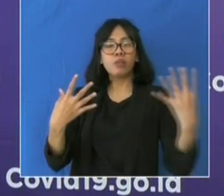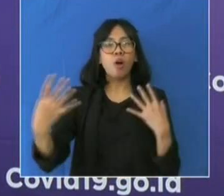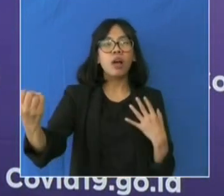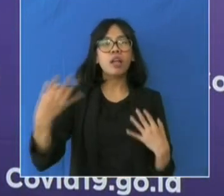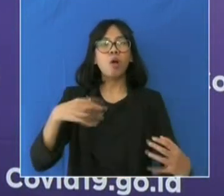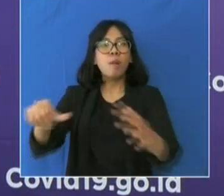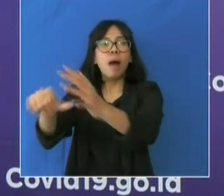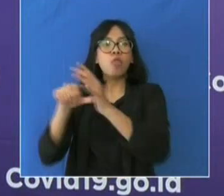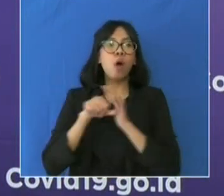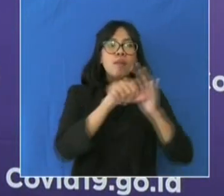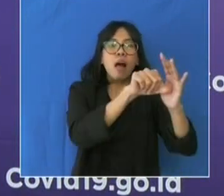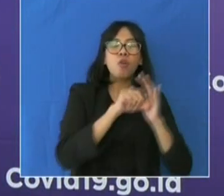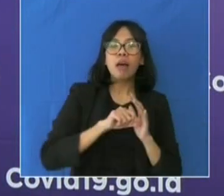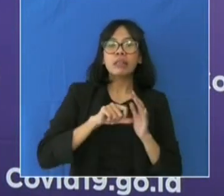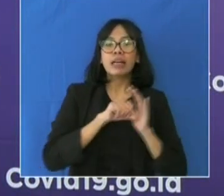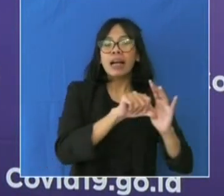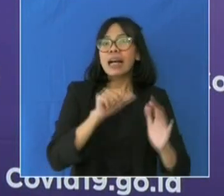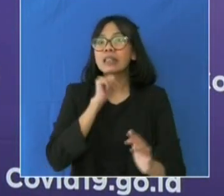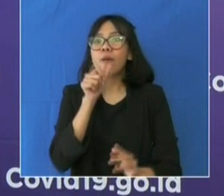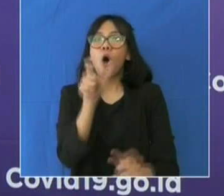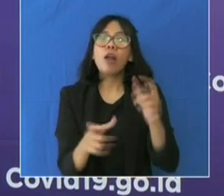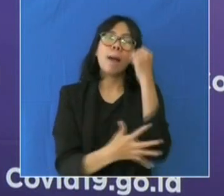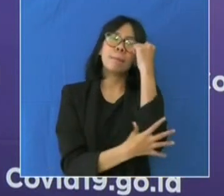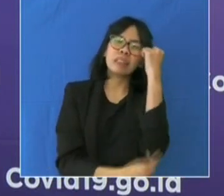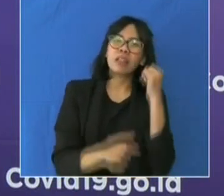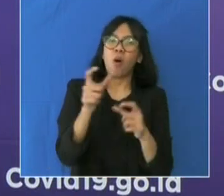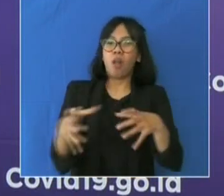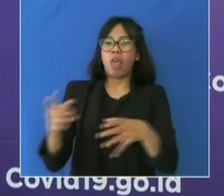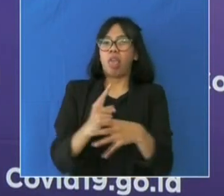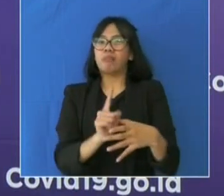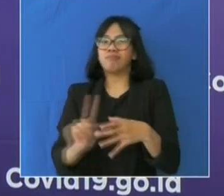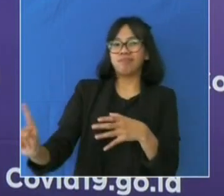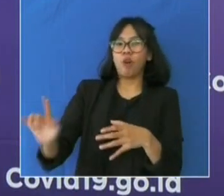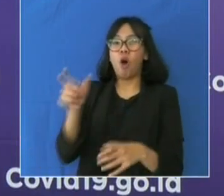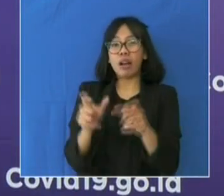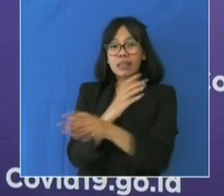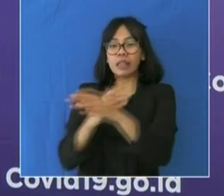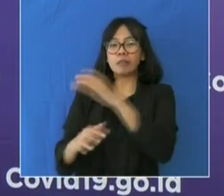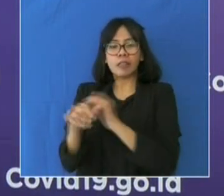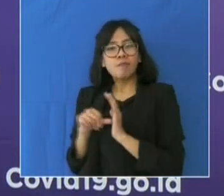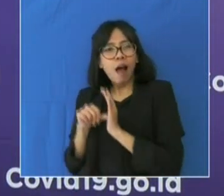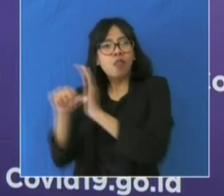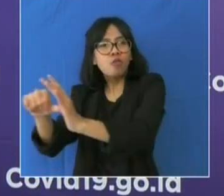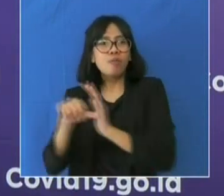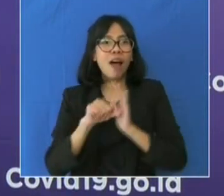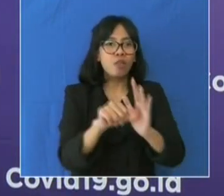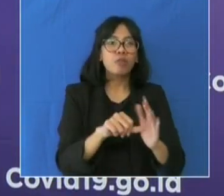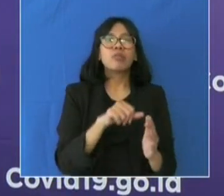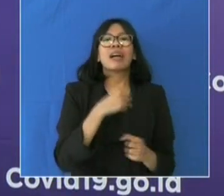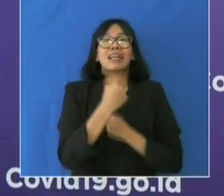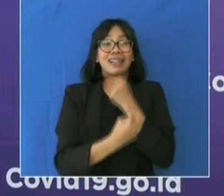bantuan kepada kaum kecil lemah miskin dan terpinggirkan serta difable melalui